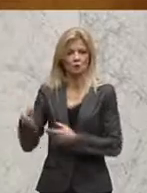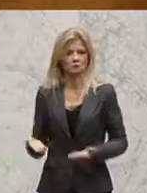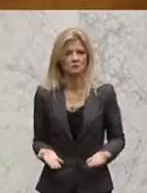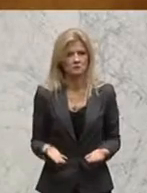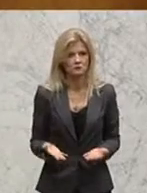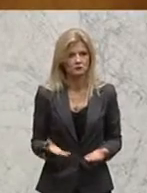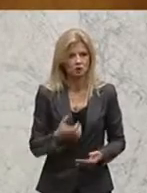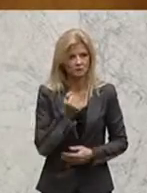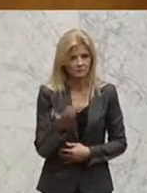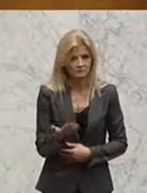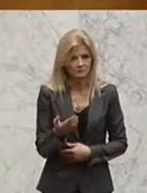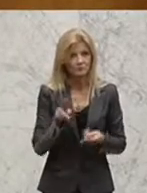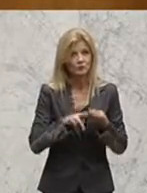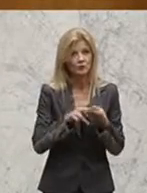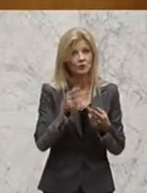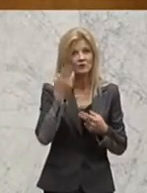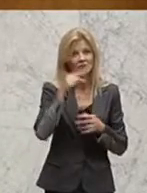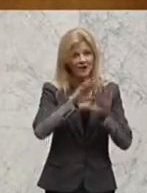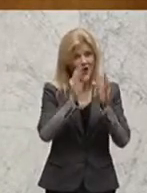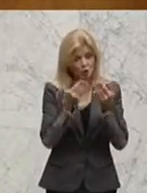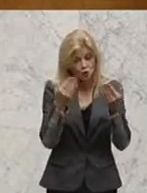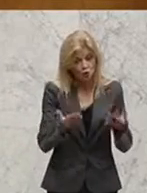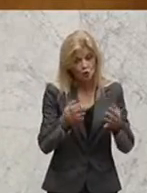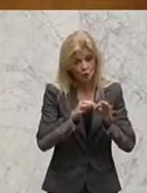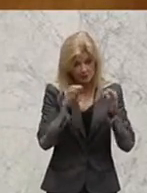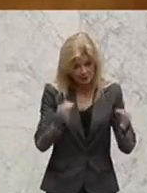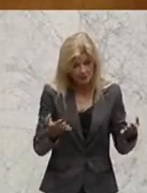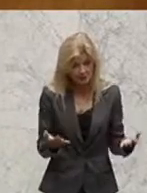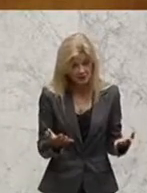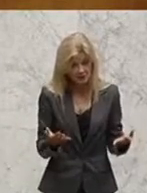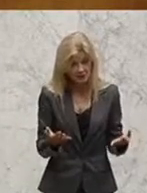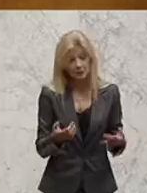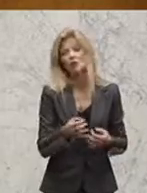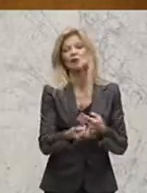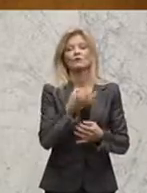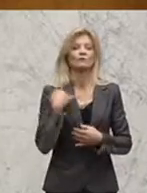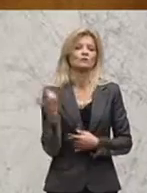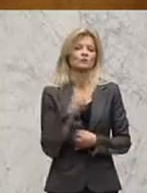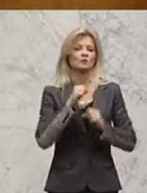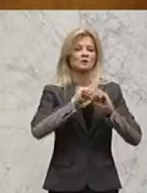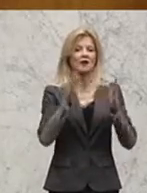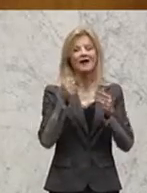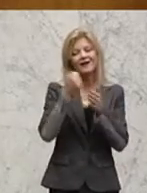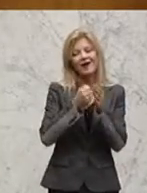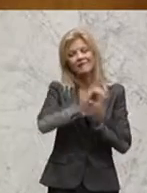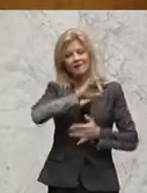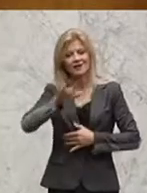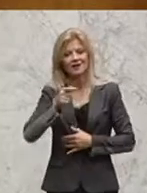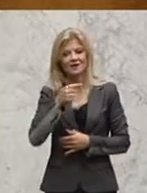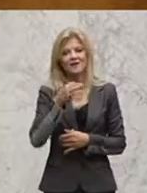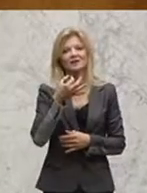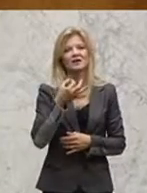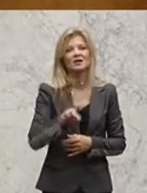Erkenntnisse und aufgrund all dieser Fälle ist es uns für uns auch ganz klar, dass wir vor allem im Kampf gegen den Dschihadismus hier auch